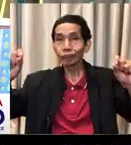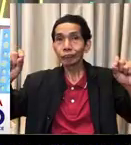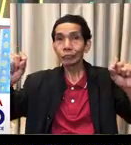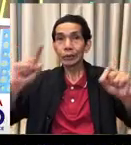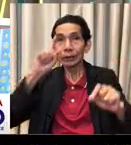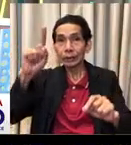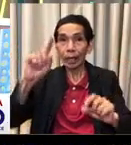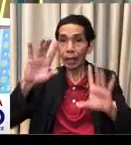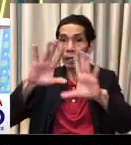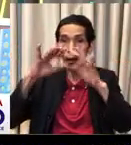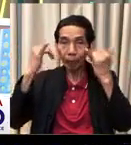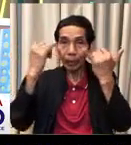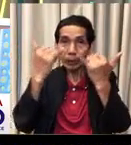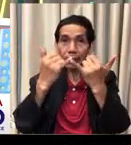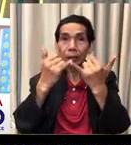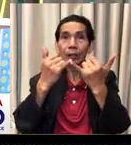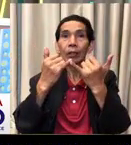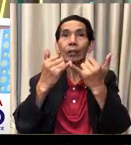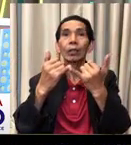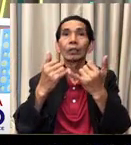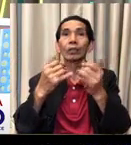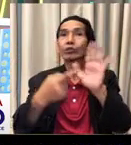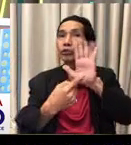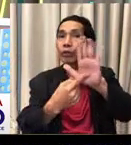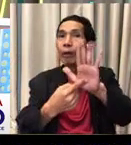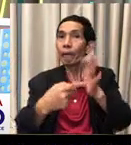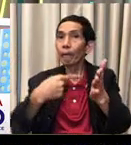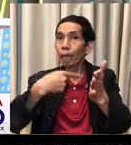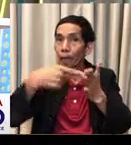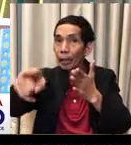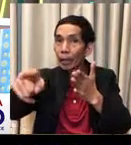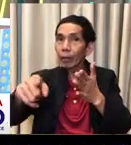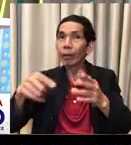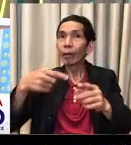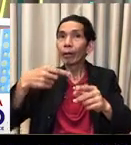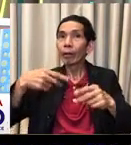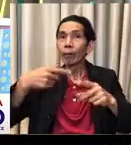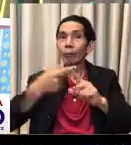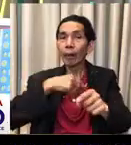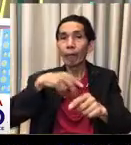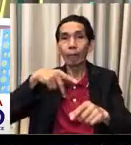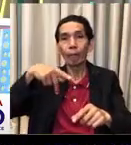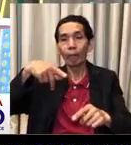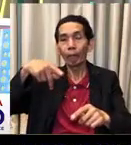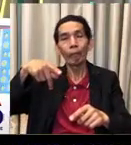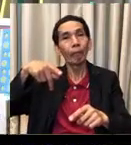ng isang kumpanya para palabasin bayad ng mga taga Paco Market.